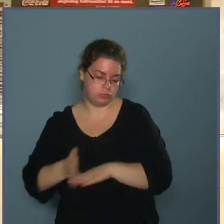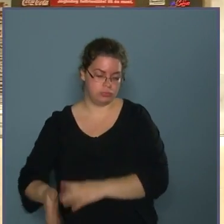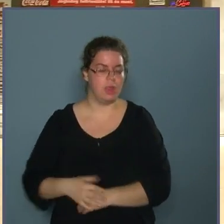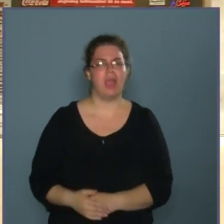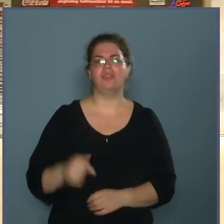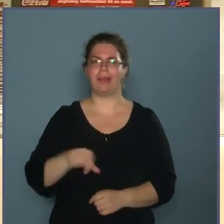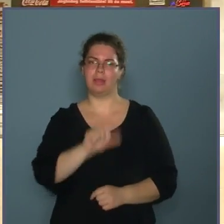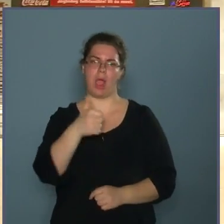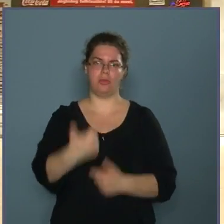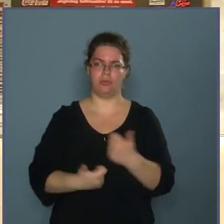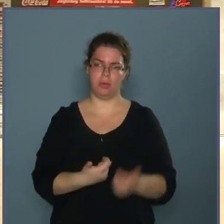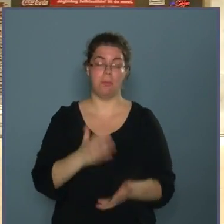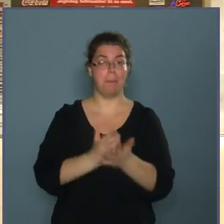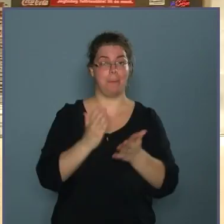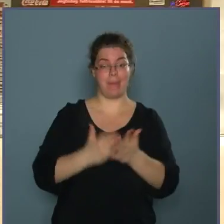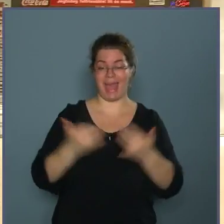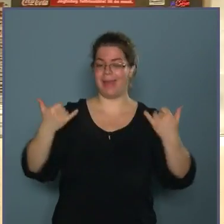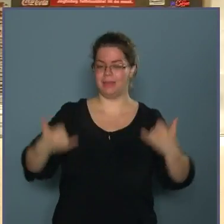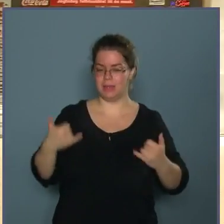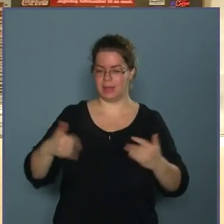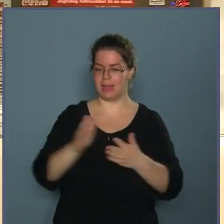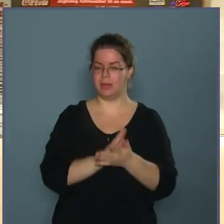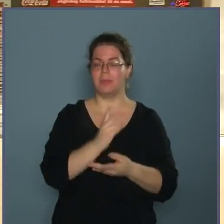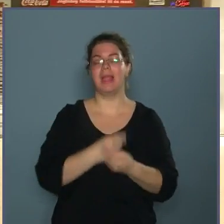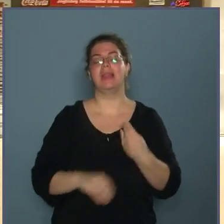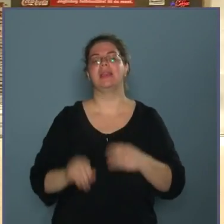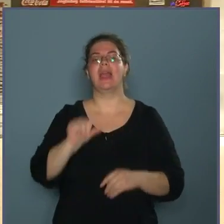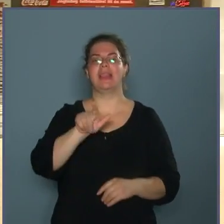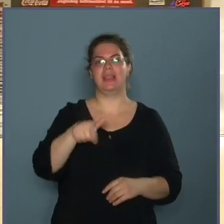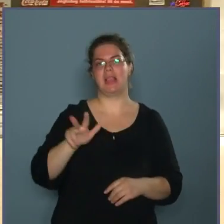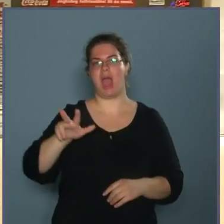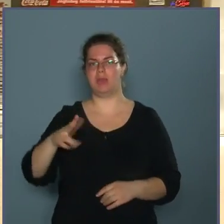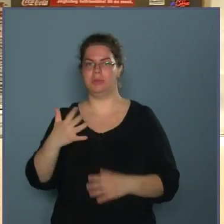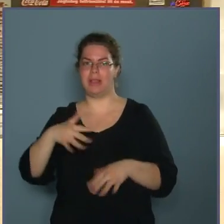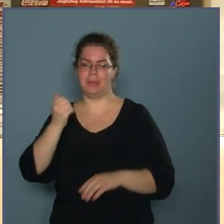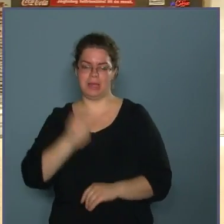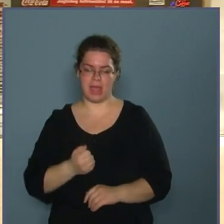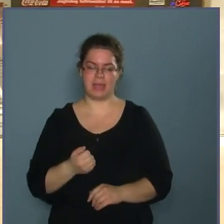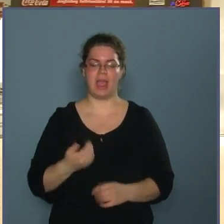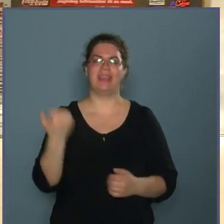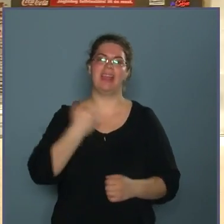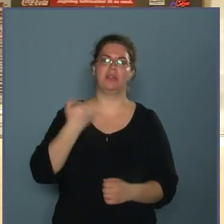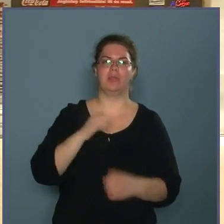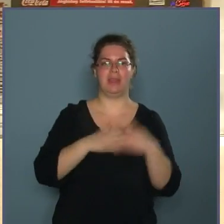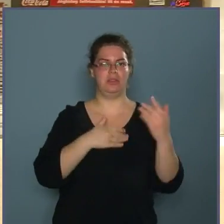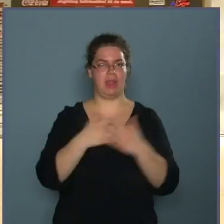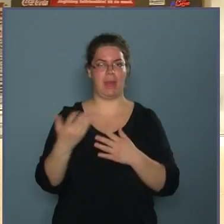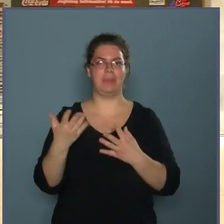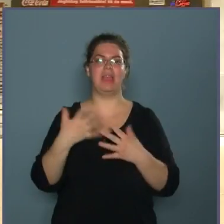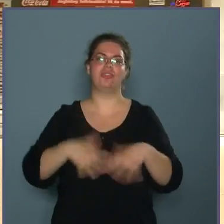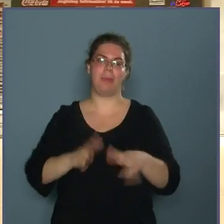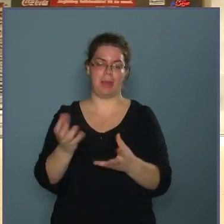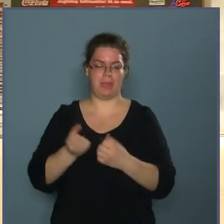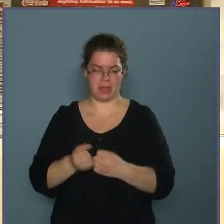az első pillérei már idén elkezdődnek, hiszen 1,3 milliárd forint értékben diagnosztika és terápiás gépeknek a beszerzése